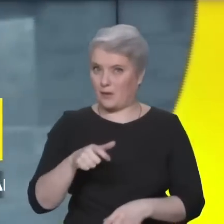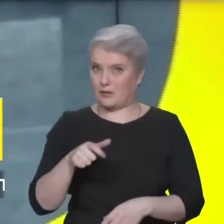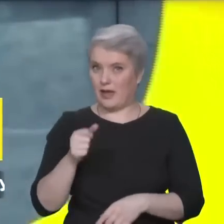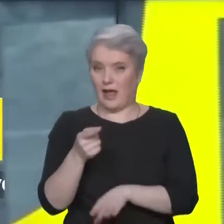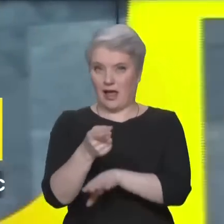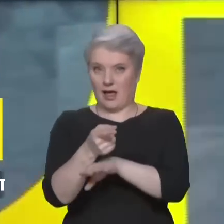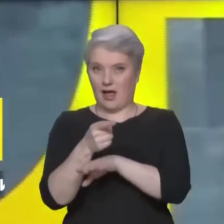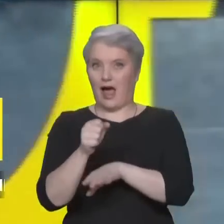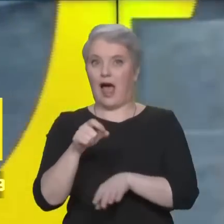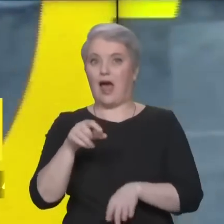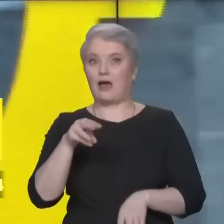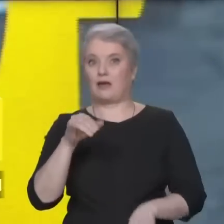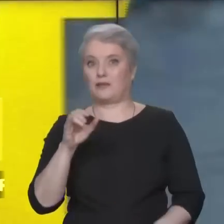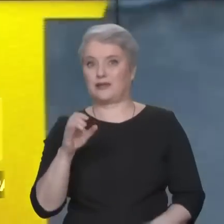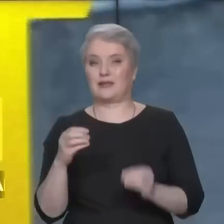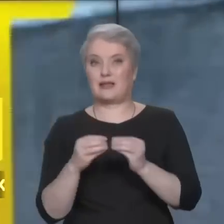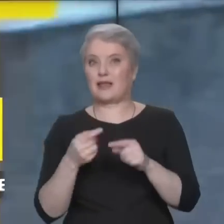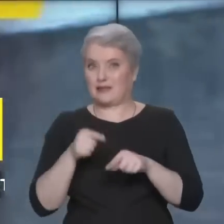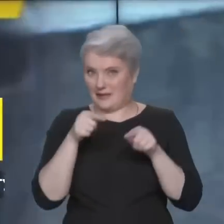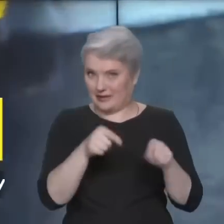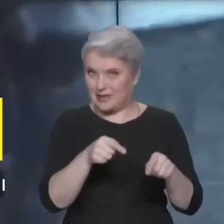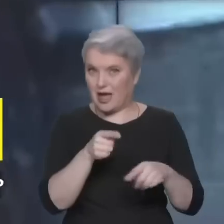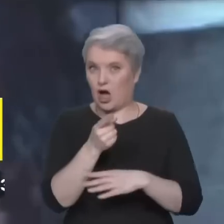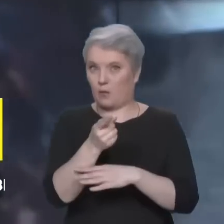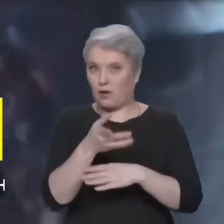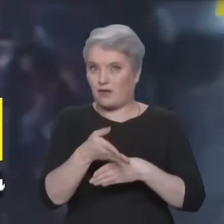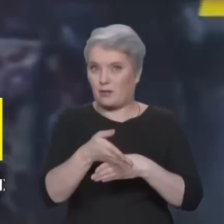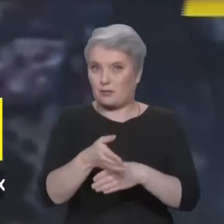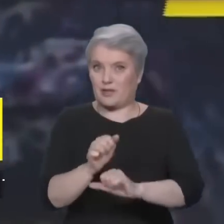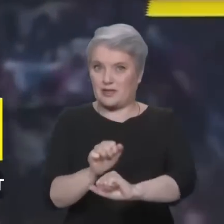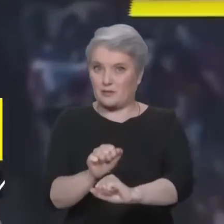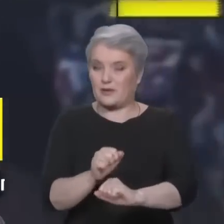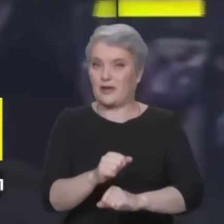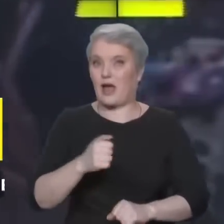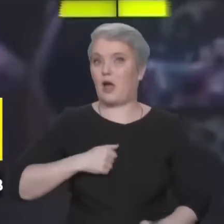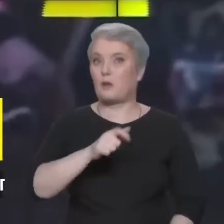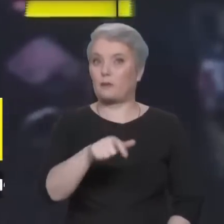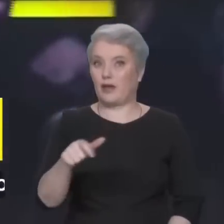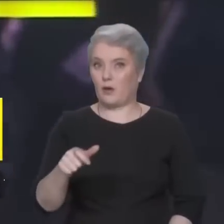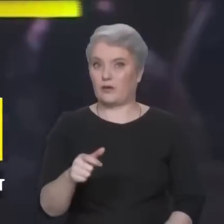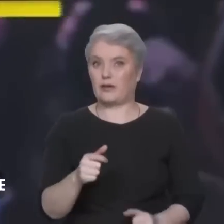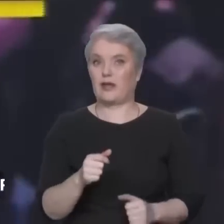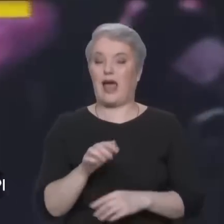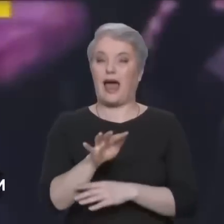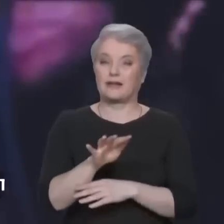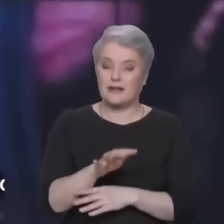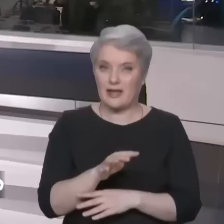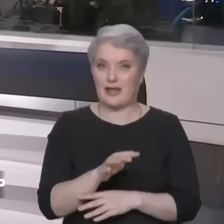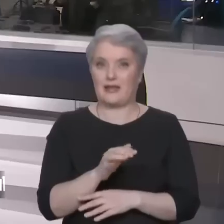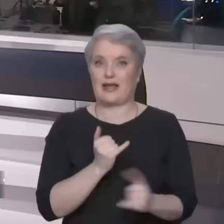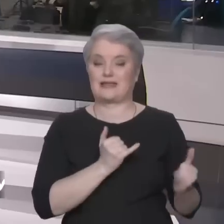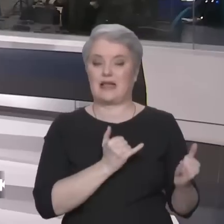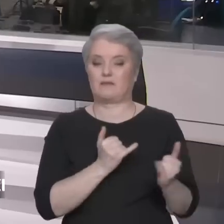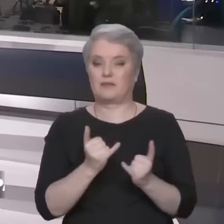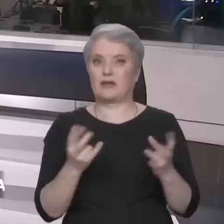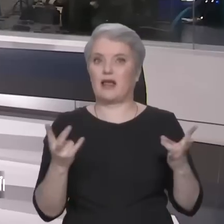бойова машина вогневої підтримки піхоти, артилерія і так далі. Забезпечення необхідною кількістю боєкомплекту,